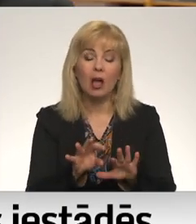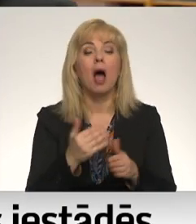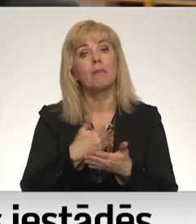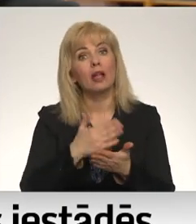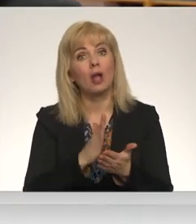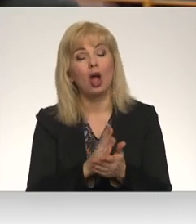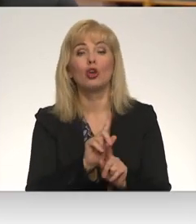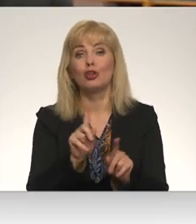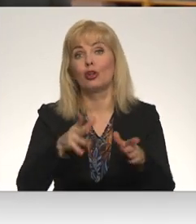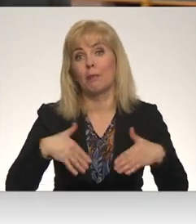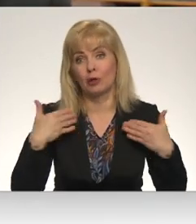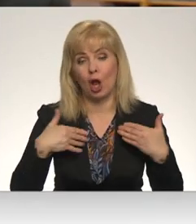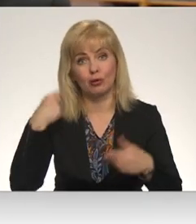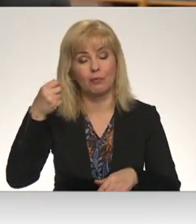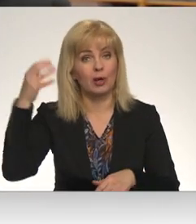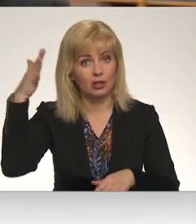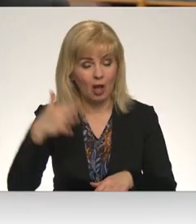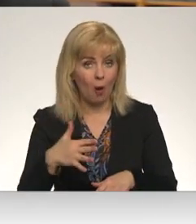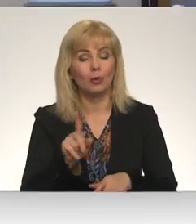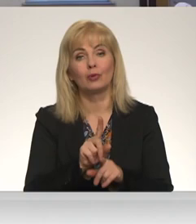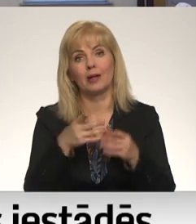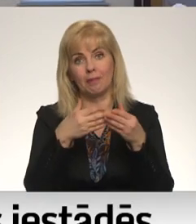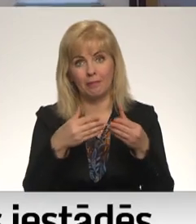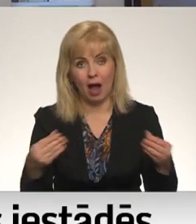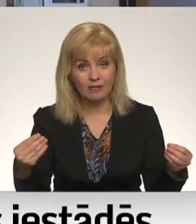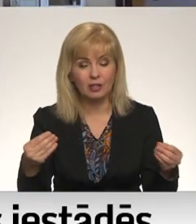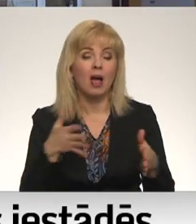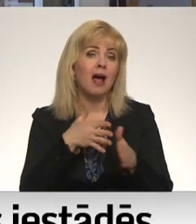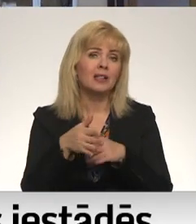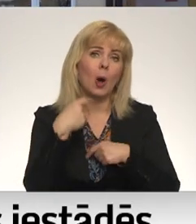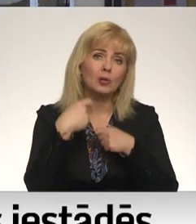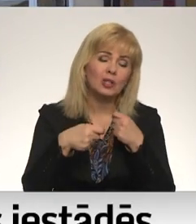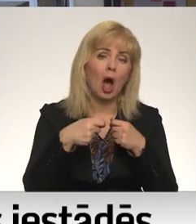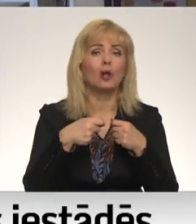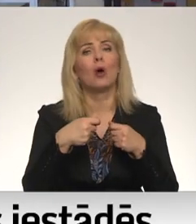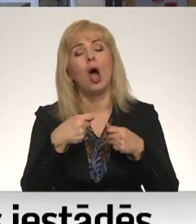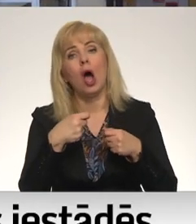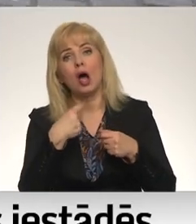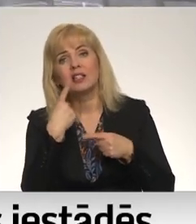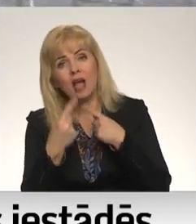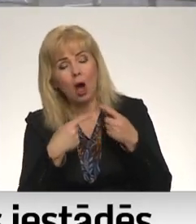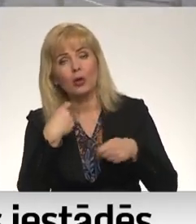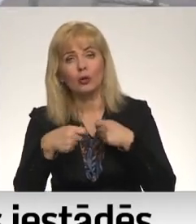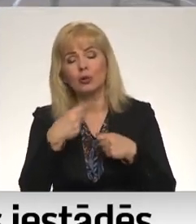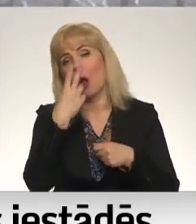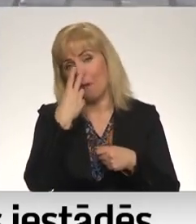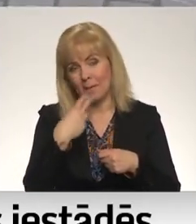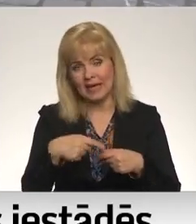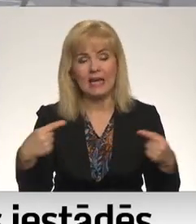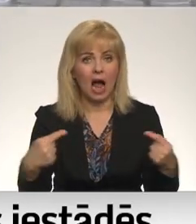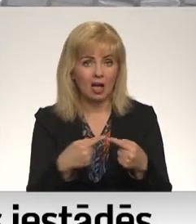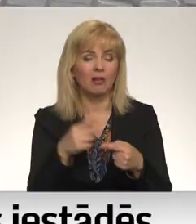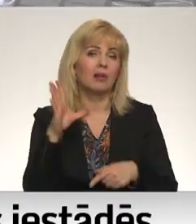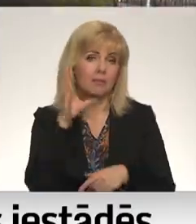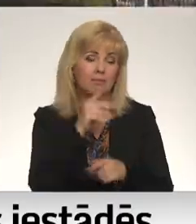viņa priecājās par saulīti un par pavasari. Caur sarunām un rotaļām mazuļi ātri adaptējas un gatavi komunicēt pat